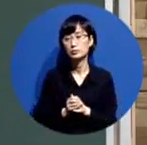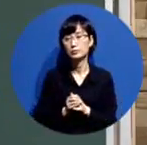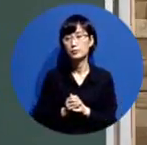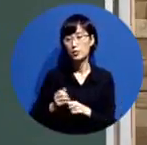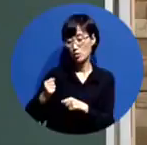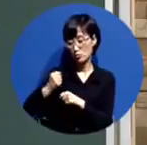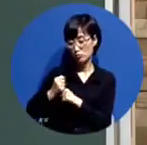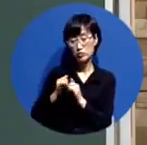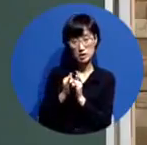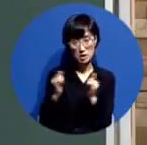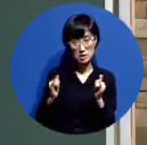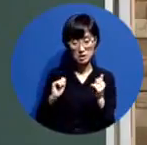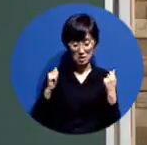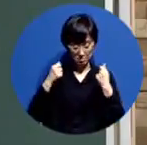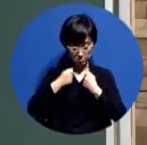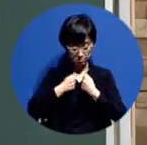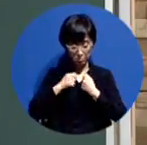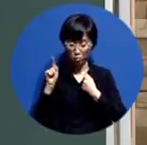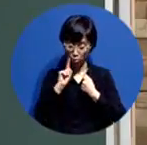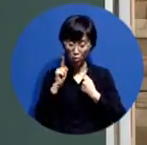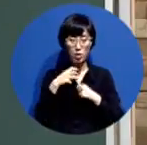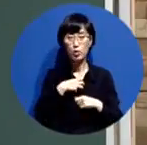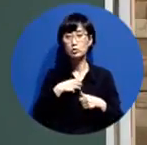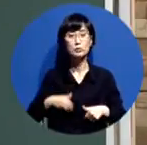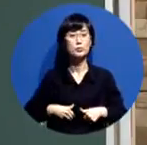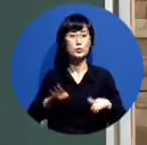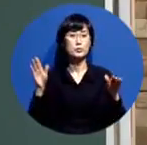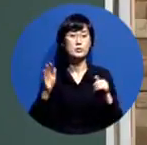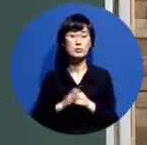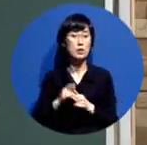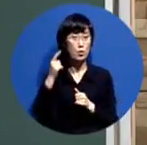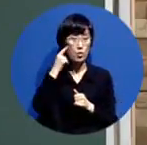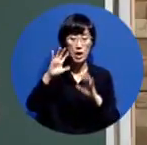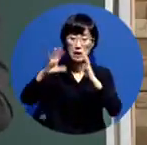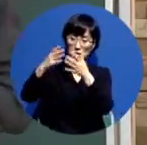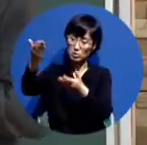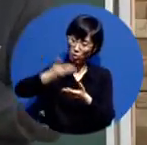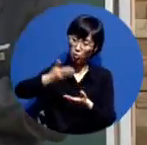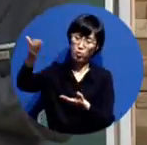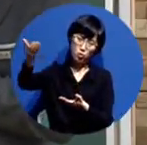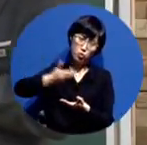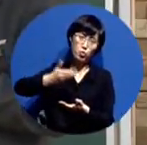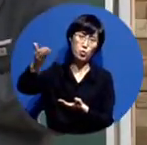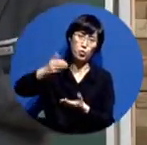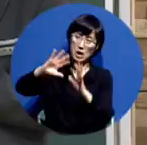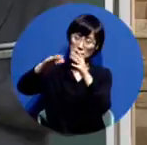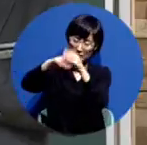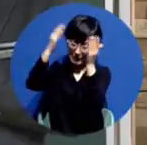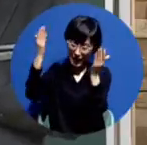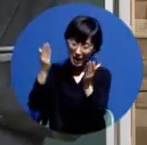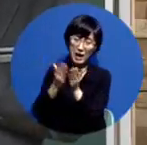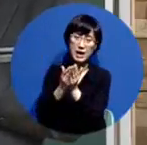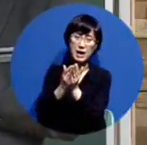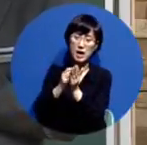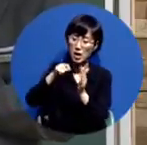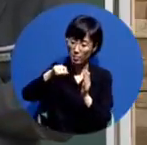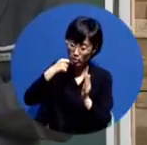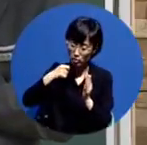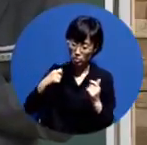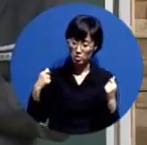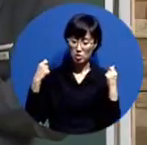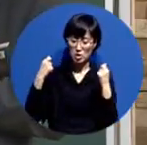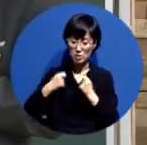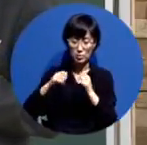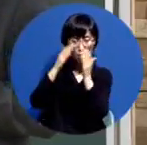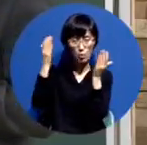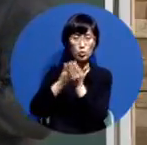는거걱정안해도됩니다 军人不用担心穿什么 다지급이됩니다 这是他们的职业 나라에서다지급을합니다 国家是都会支